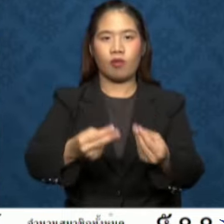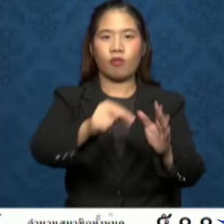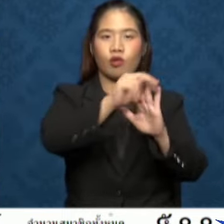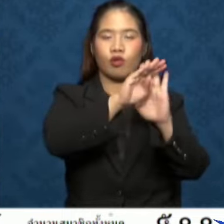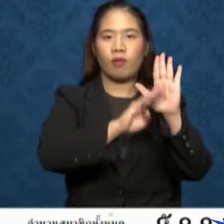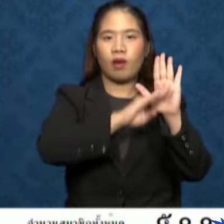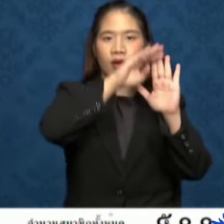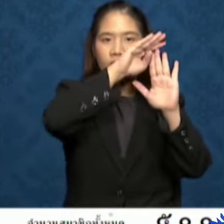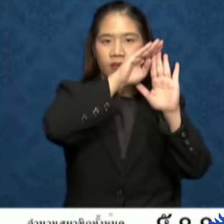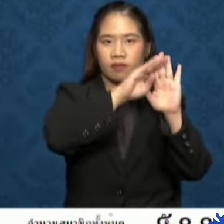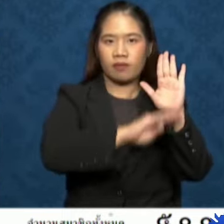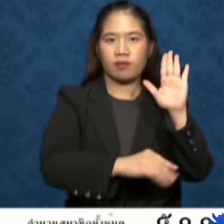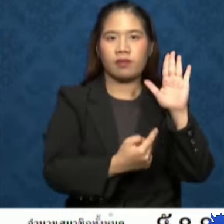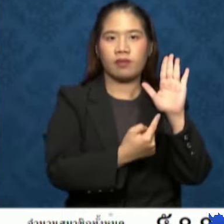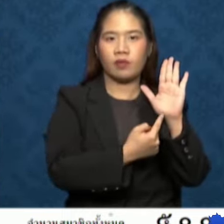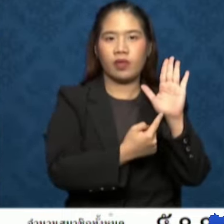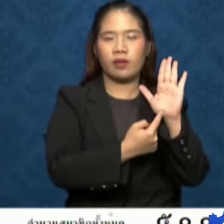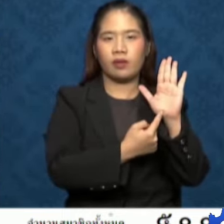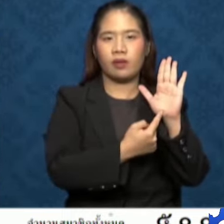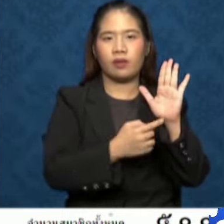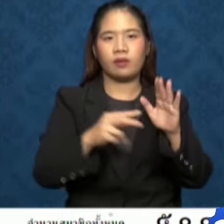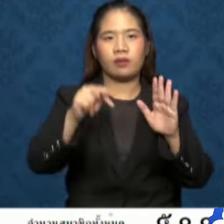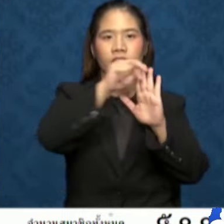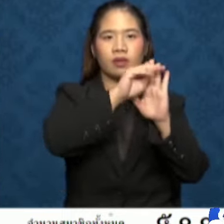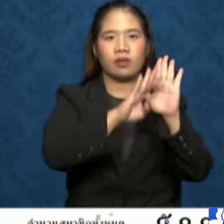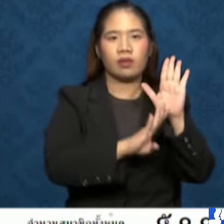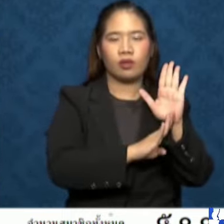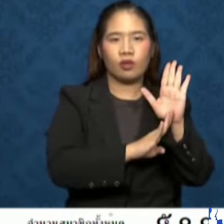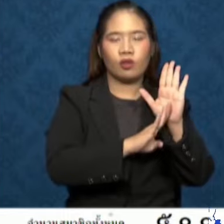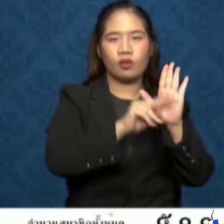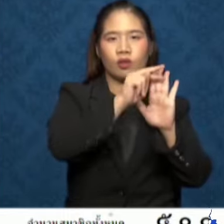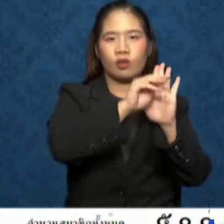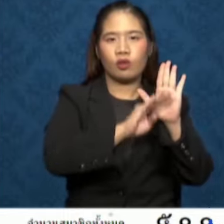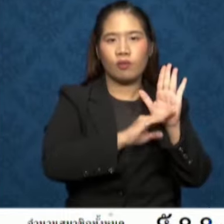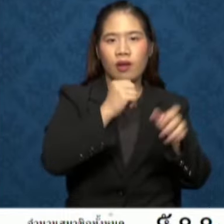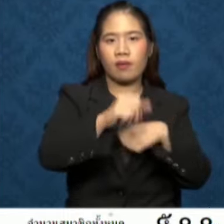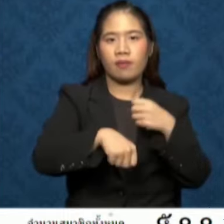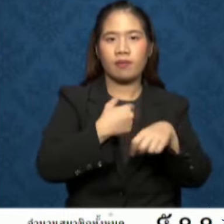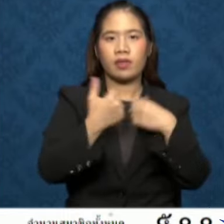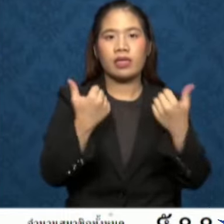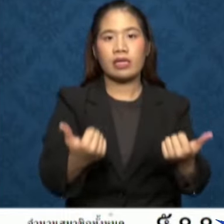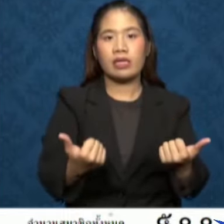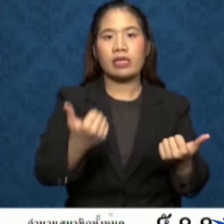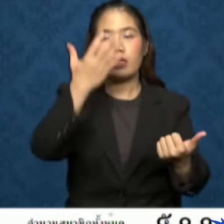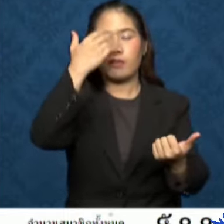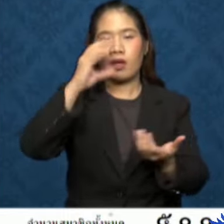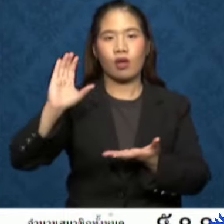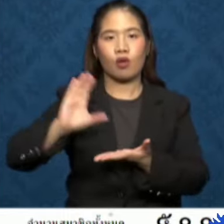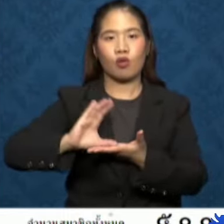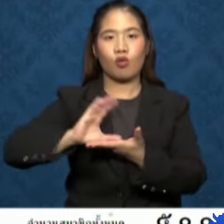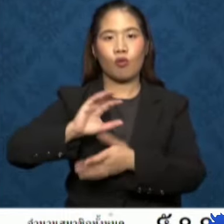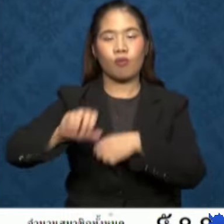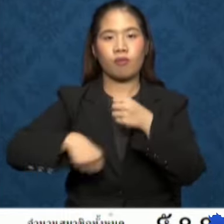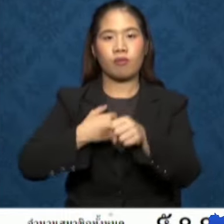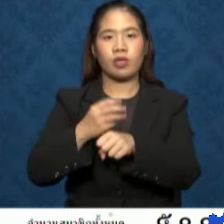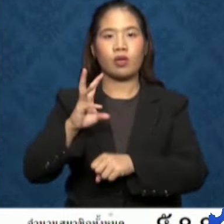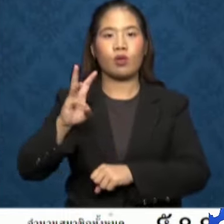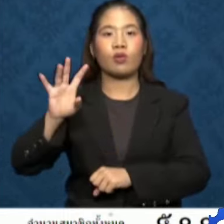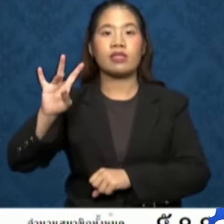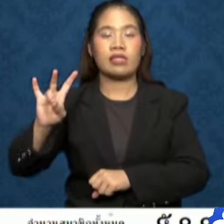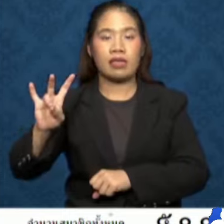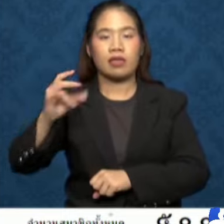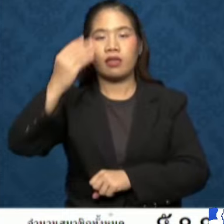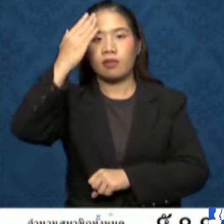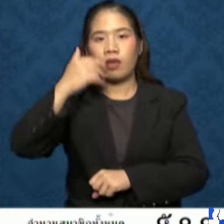ว่าเอ่อนโยบายงบประมาณที่ได้ปีนี้เนี่ยงบประมาณที่ได้ปีนี้ปี 67ผม